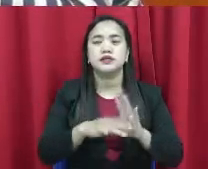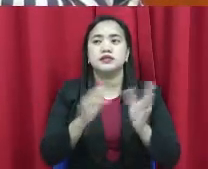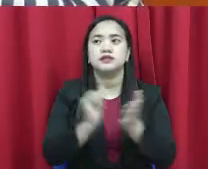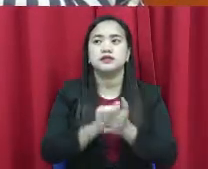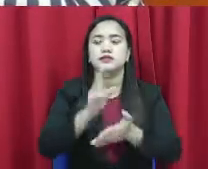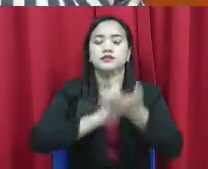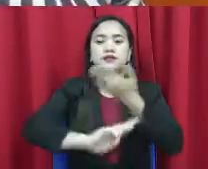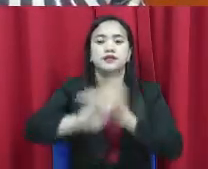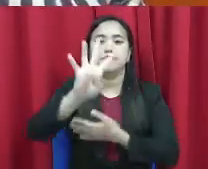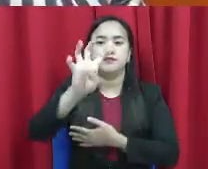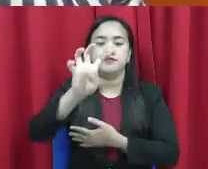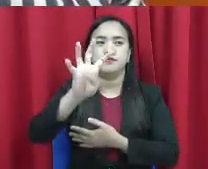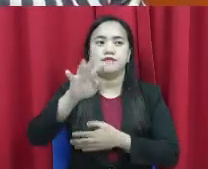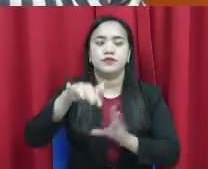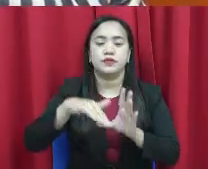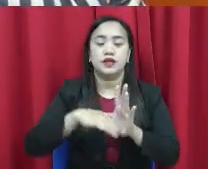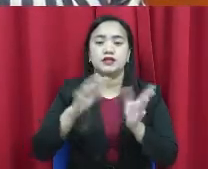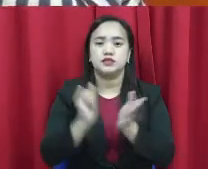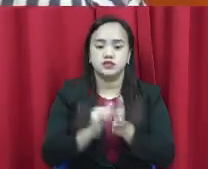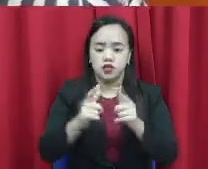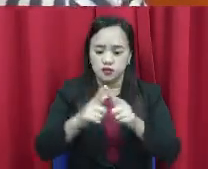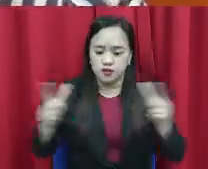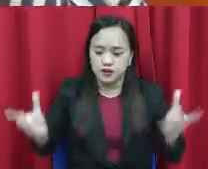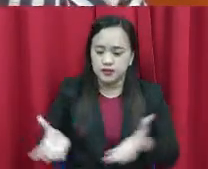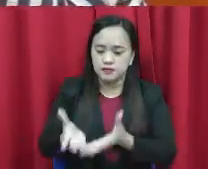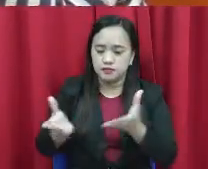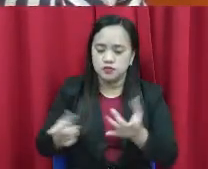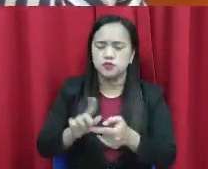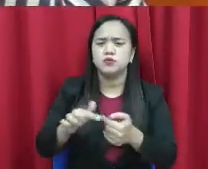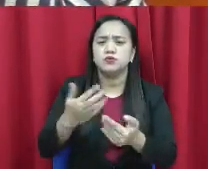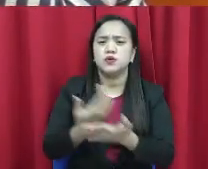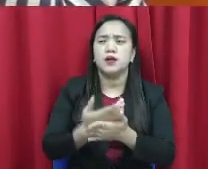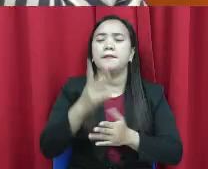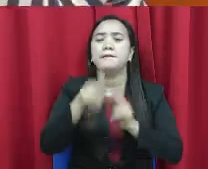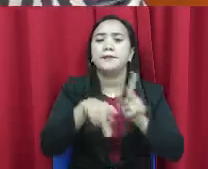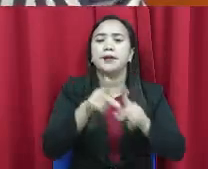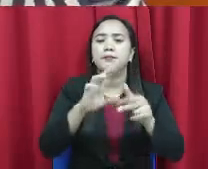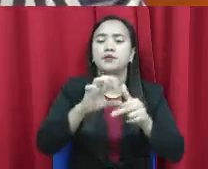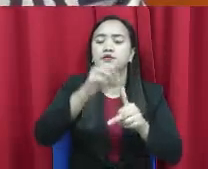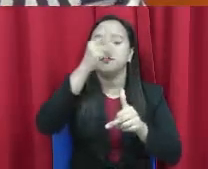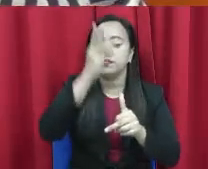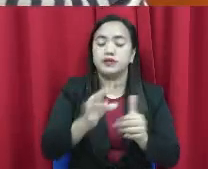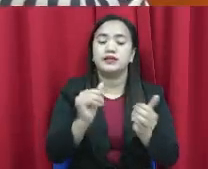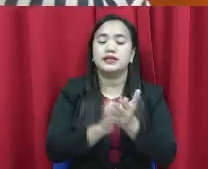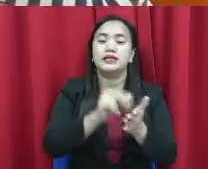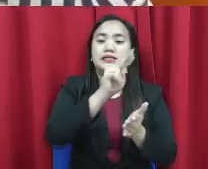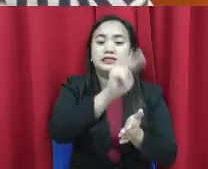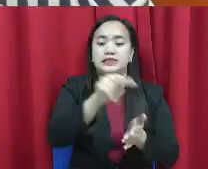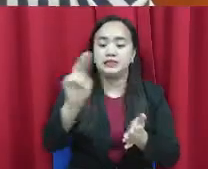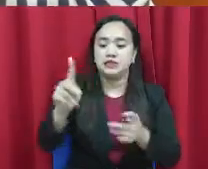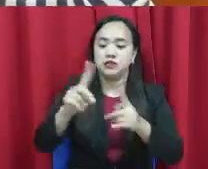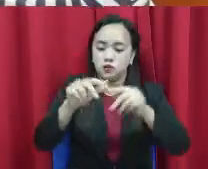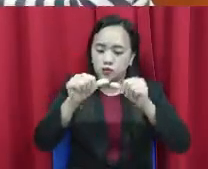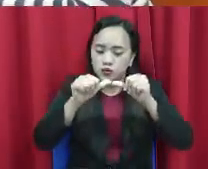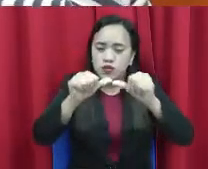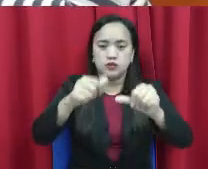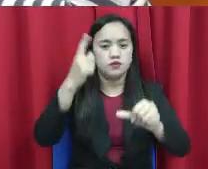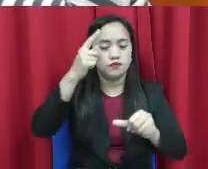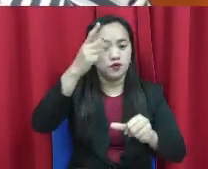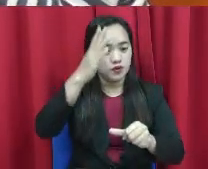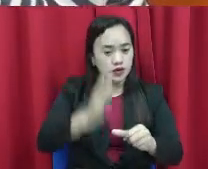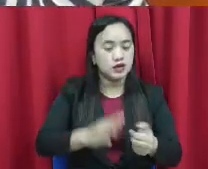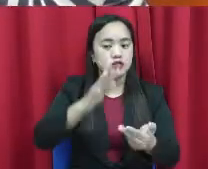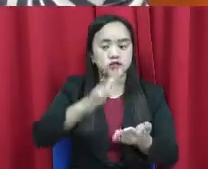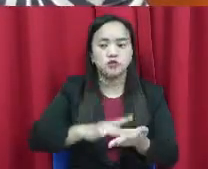ay pinahayag na ni Joshua encouragement niya sa mga tao ng Diyos na talagang magpatuloy para sa gawain ng panginon para sa